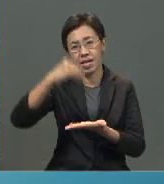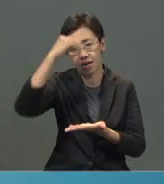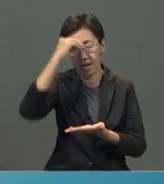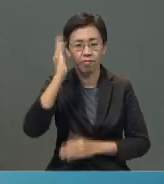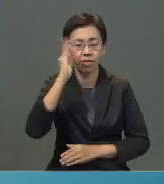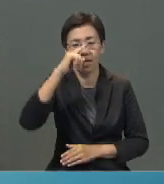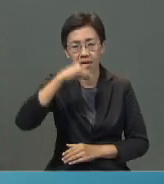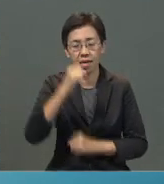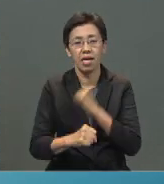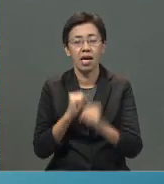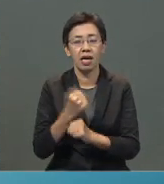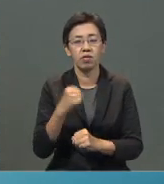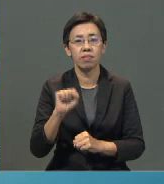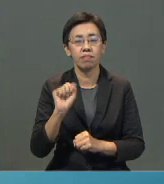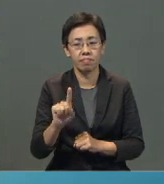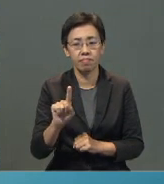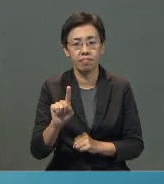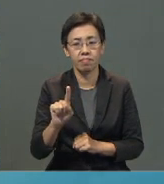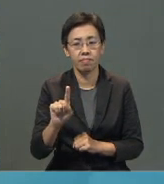ปีอีกหนึ่งเป็นนักเรียนชายไทยอายุ 11